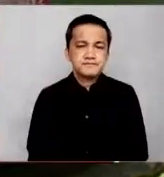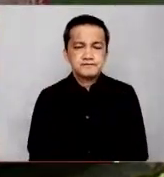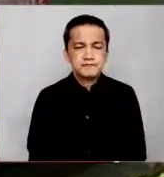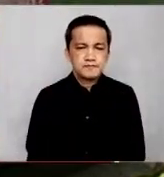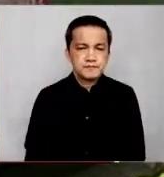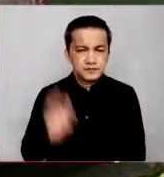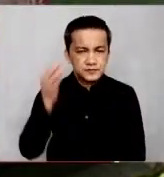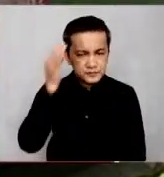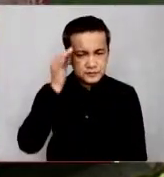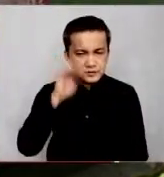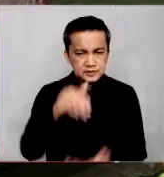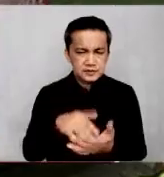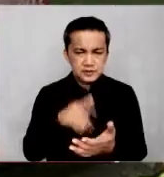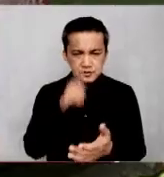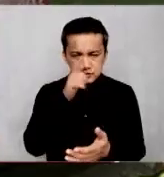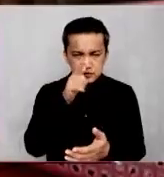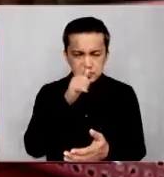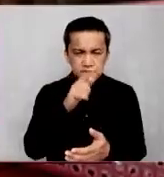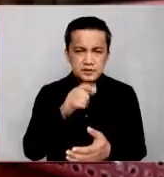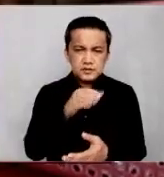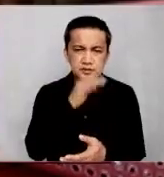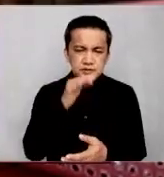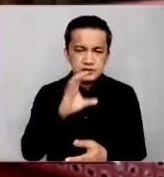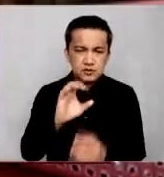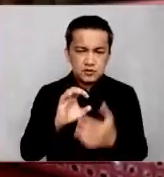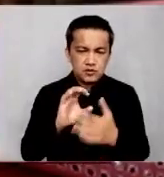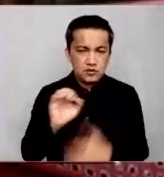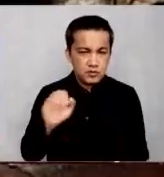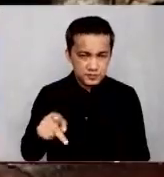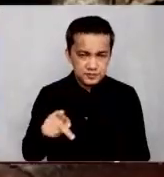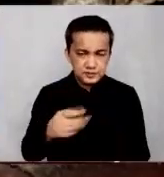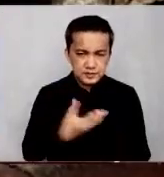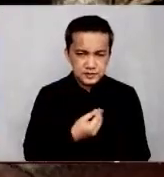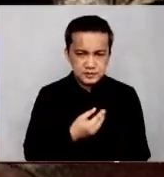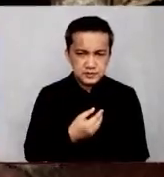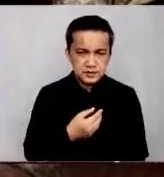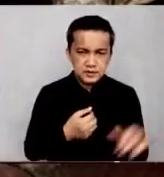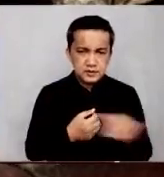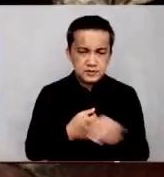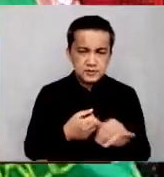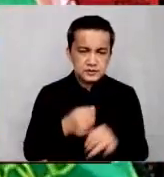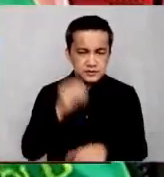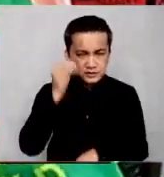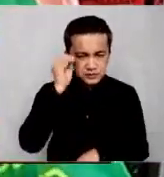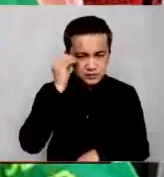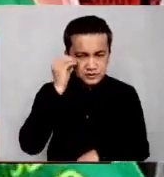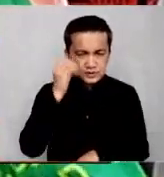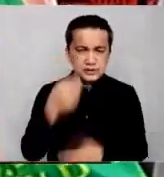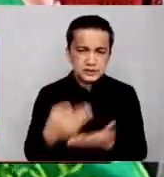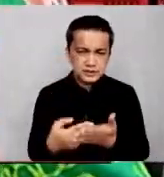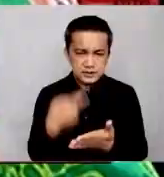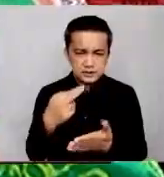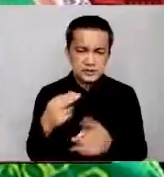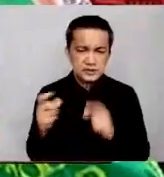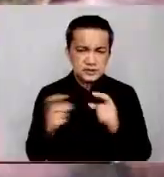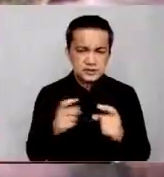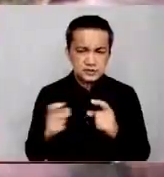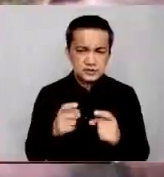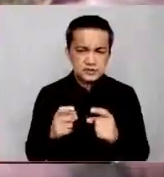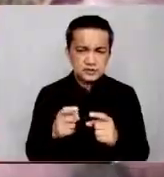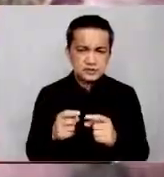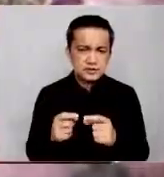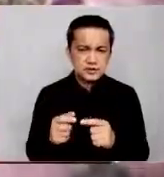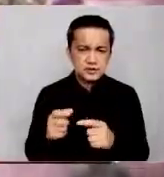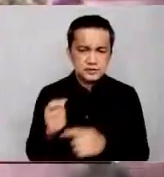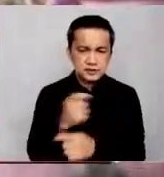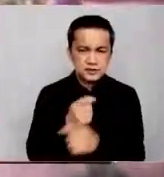Central Luzon Farmers Cooperatives naman nangangamba na matulad sa sibuyas ang bigas. Kontrolado raw kasi ng mga big-time trader